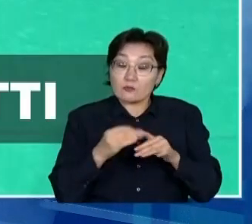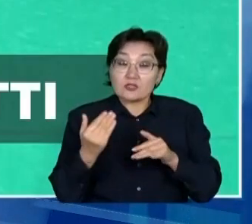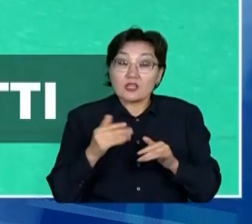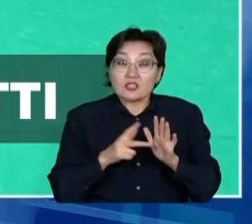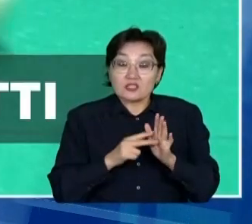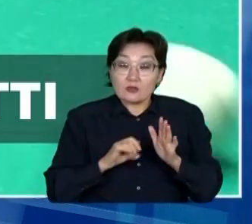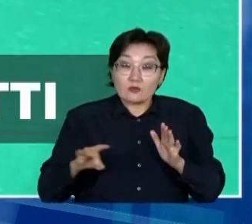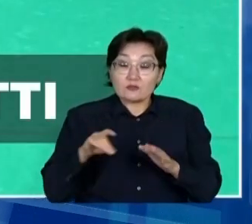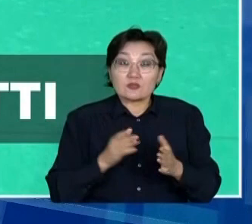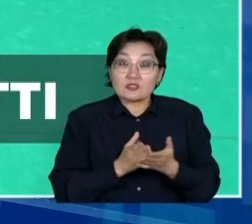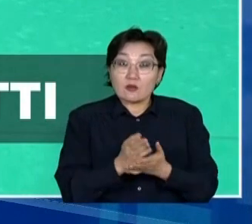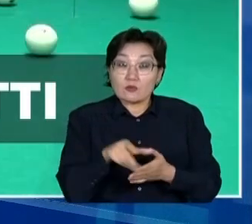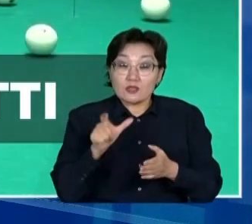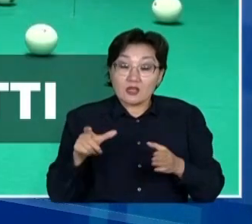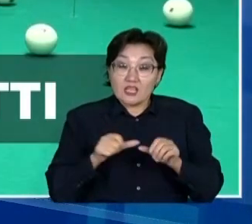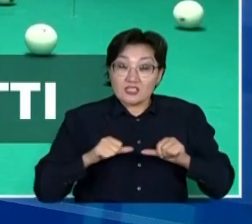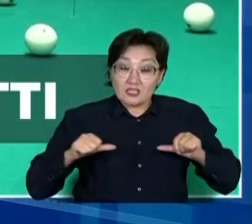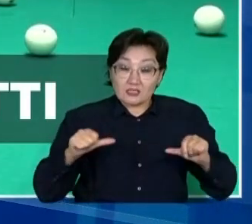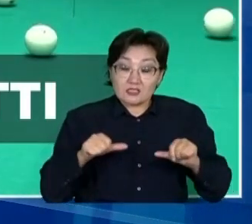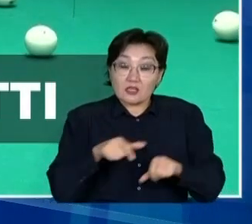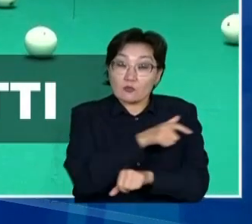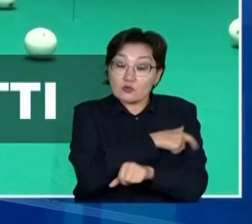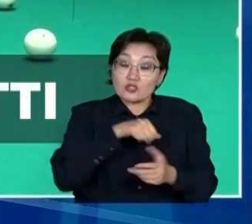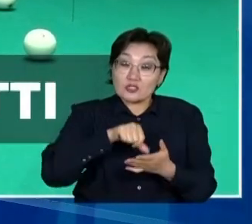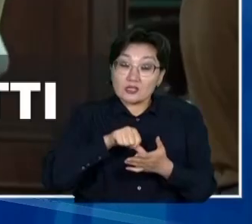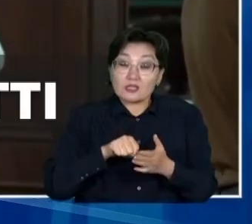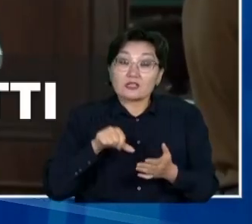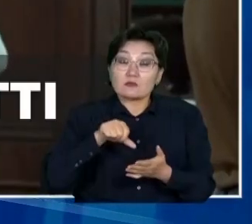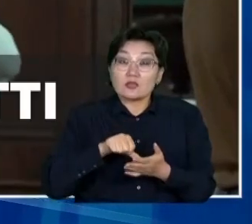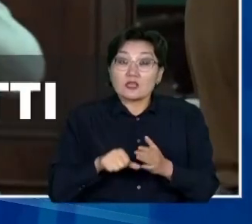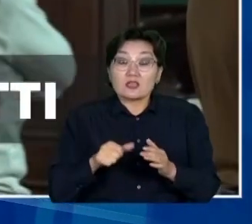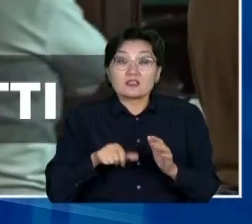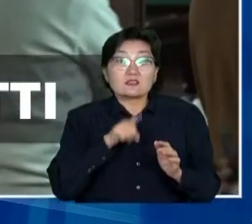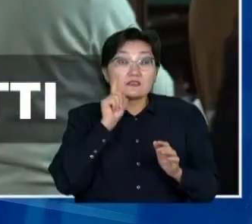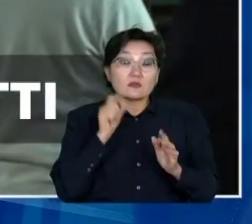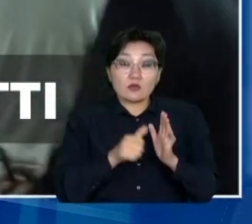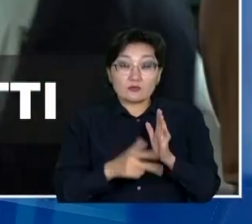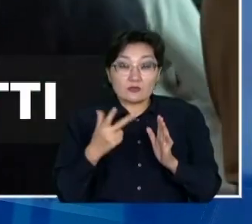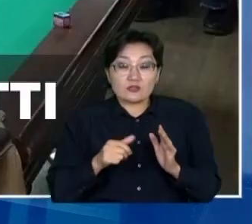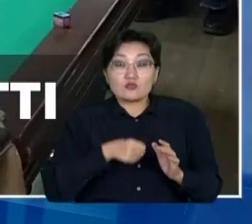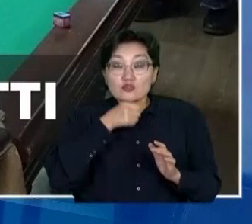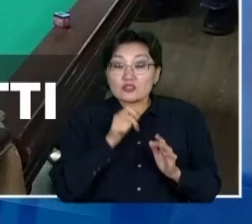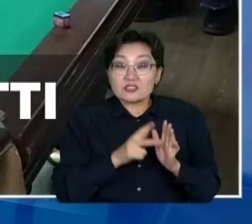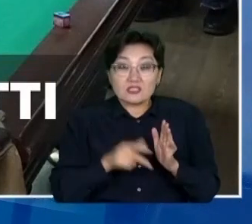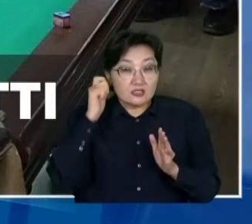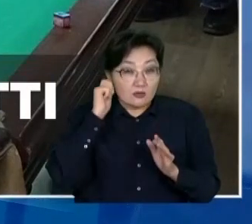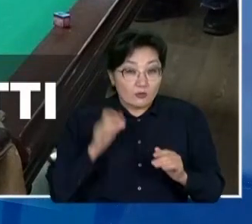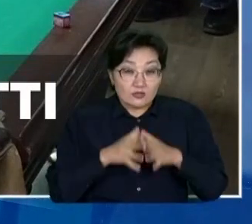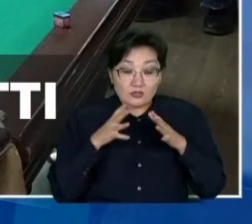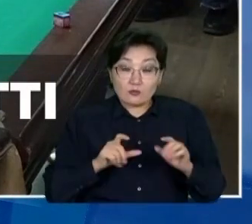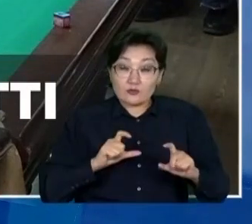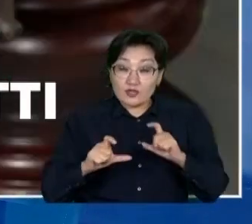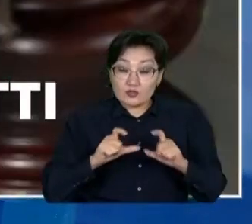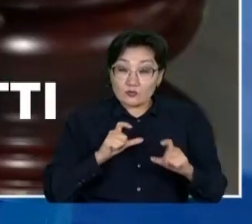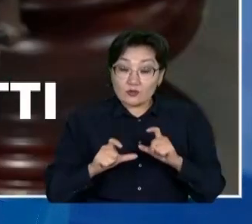8 ауданнан ардагерлер кеңесінің мүшелері қатысты. Зейнеткерлердің ең жасы 63-те болса, үлкені 80-ден асқан. Бұған дейін шахмат пен